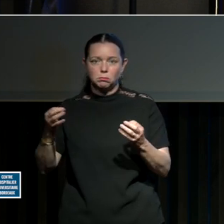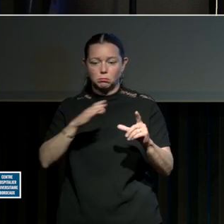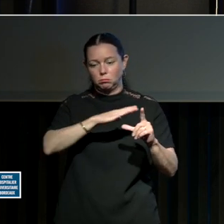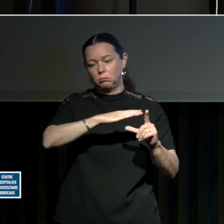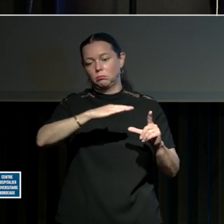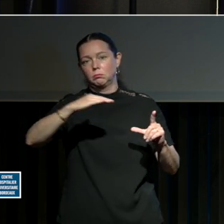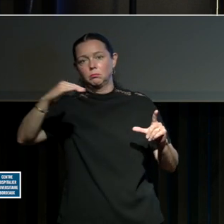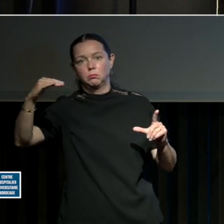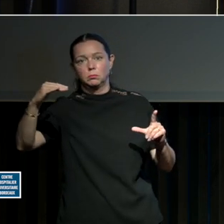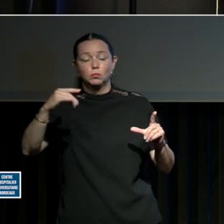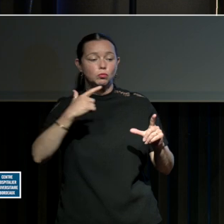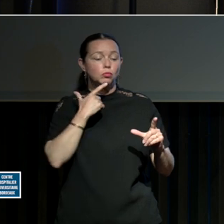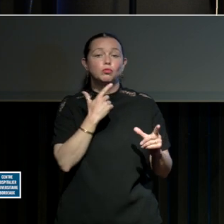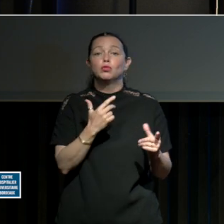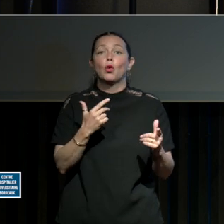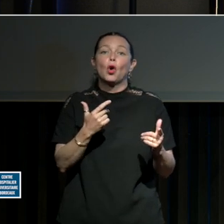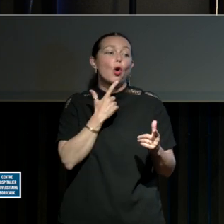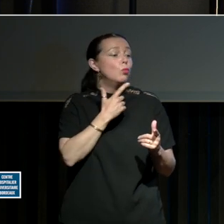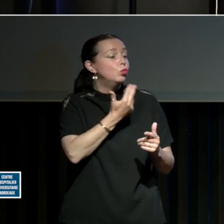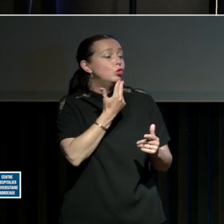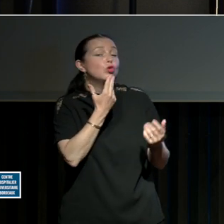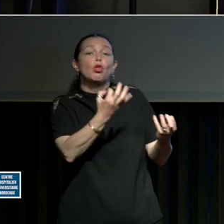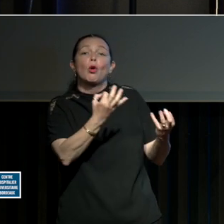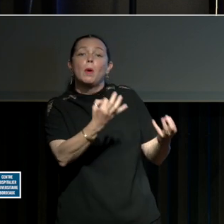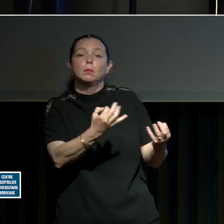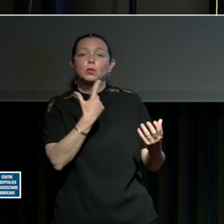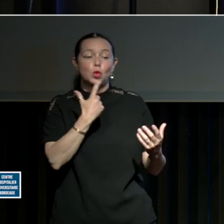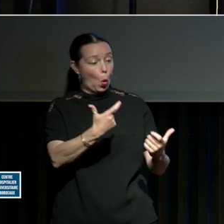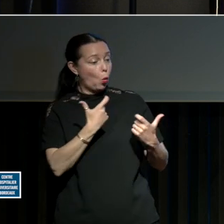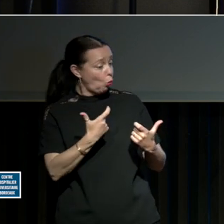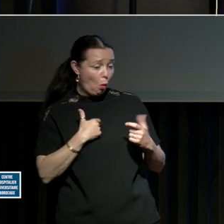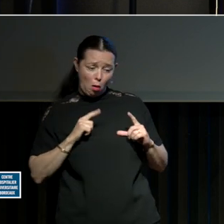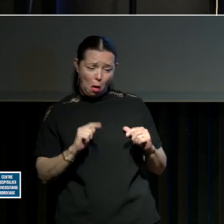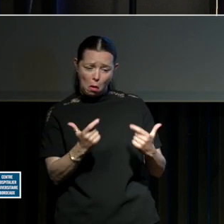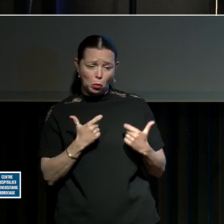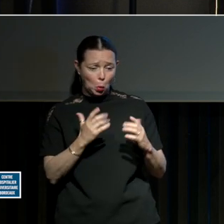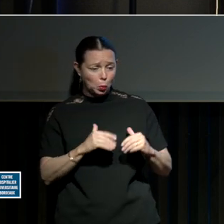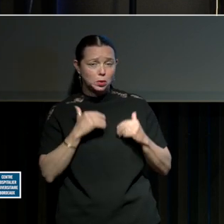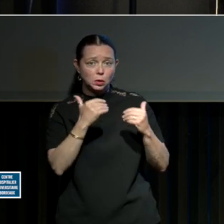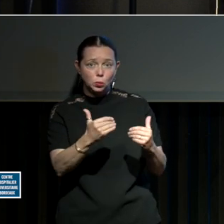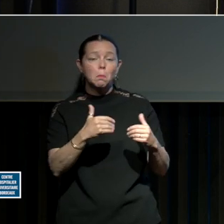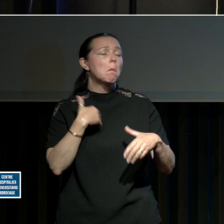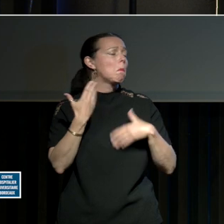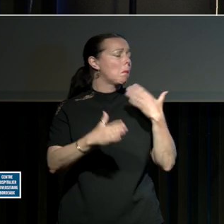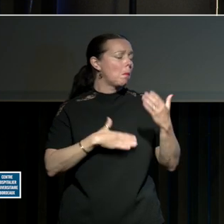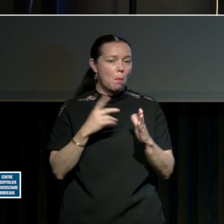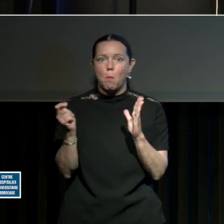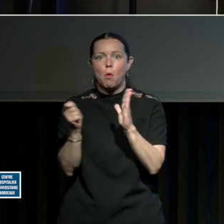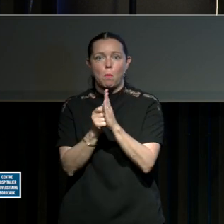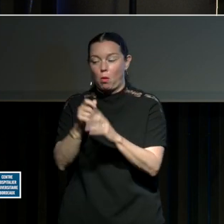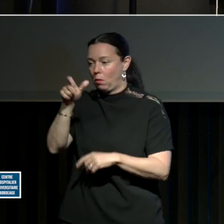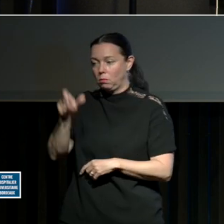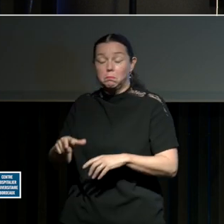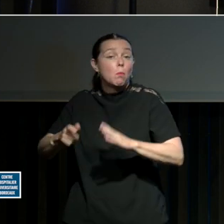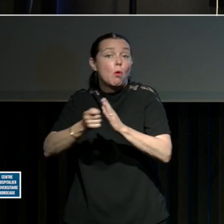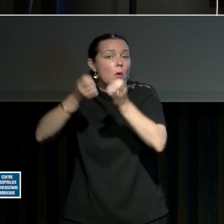initialement entre un usage dit normal, sans perte de contrôle, qui à un moment donné dans la trajectoire d'une